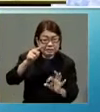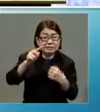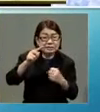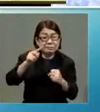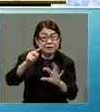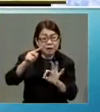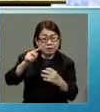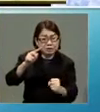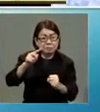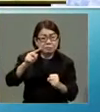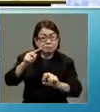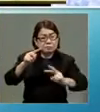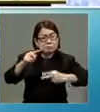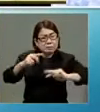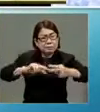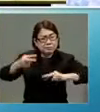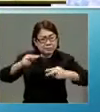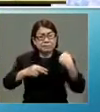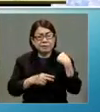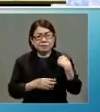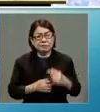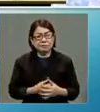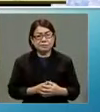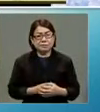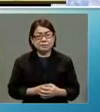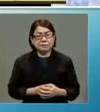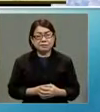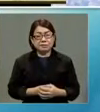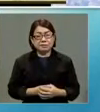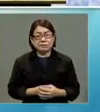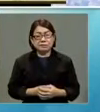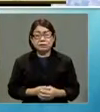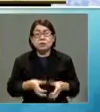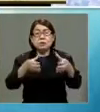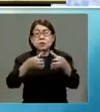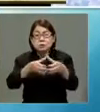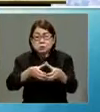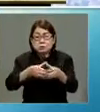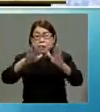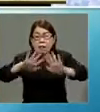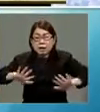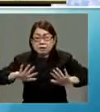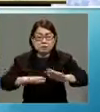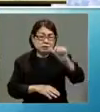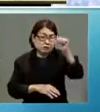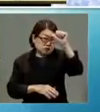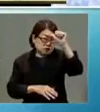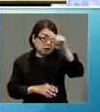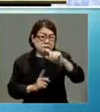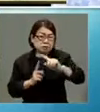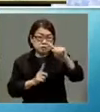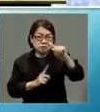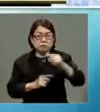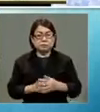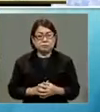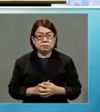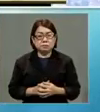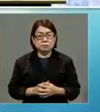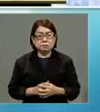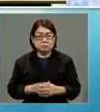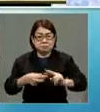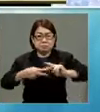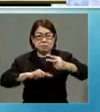มาสลับกันนิดหน่อยนะครับอาเซียนล่ะครับเป็นยังไงบ้างอินเดียยังเป็นอันดับที่1นะครับขึ้นมาเป็นอันดับ